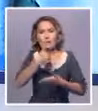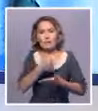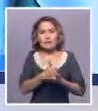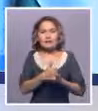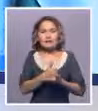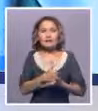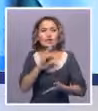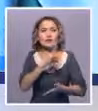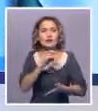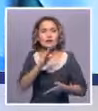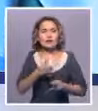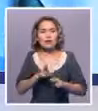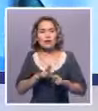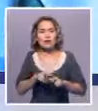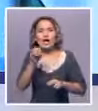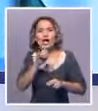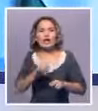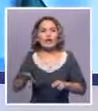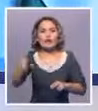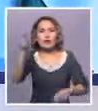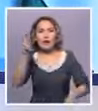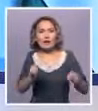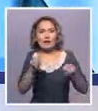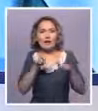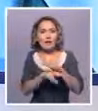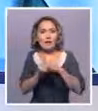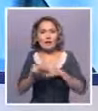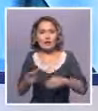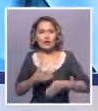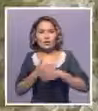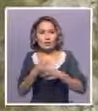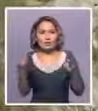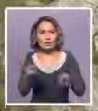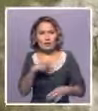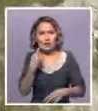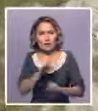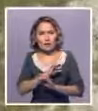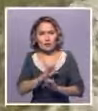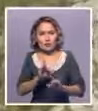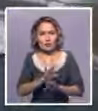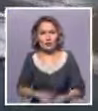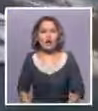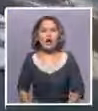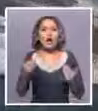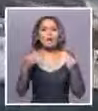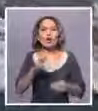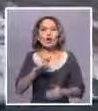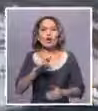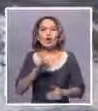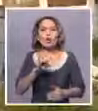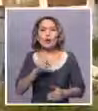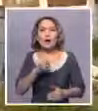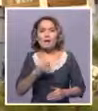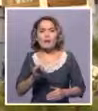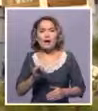ағылған мигранттарға толеранттық танытуды ерекше ескертті. Бүгін Бурабайда күзет күшейтіліп, қауіпсіздік шаралар ең